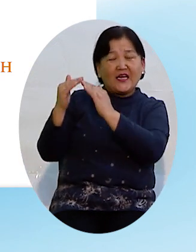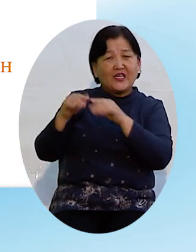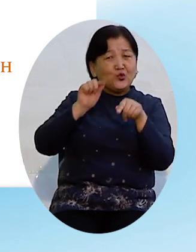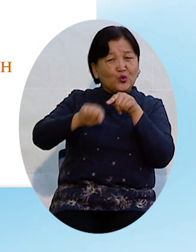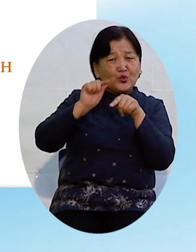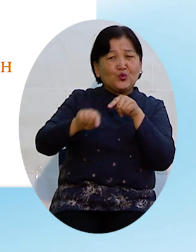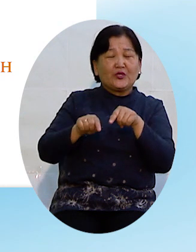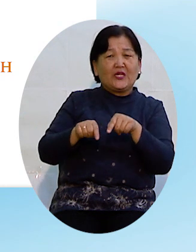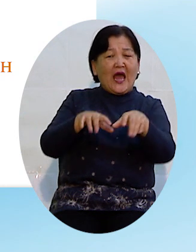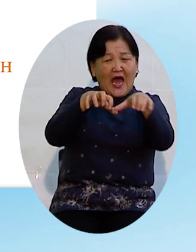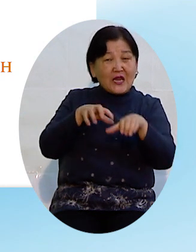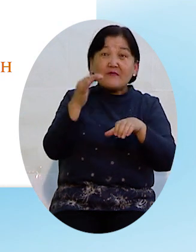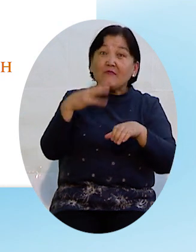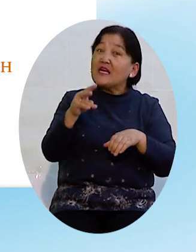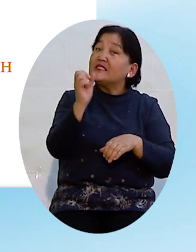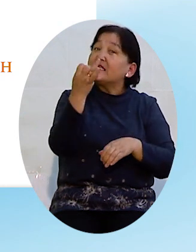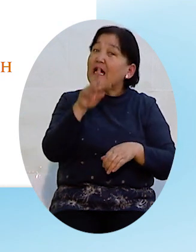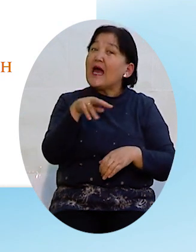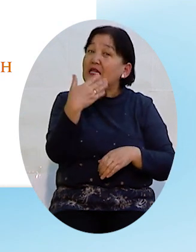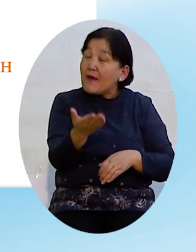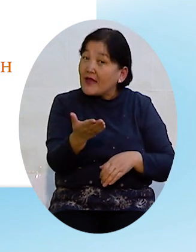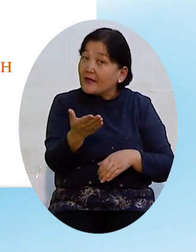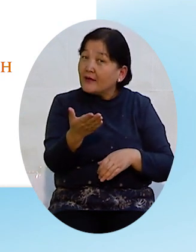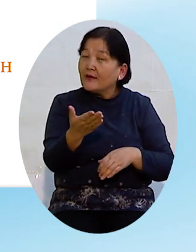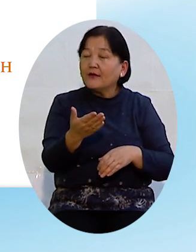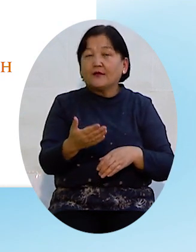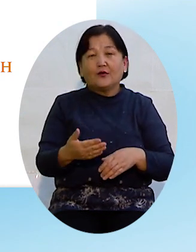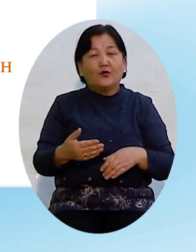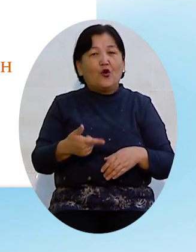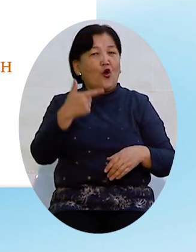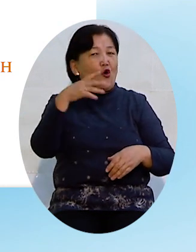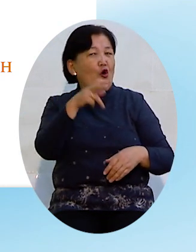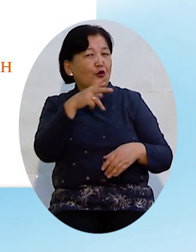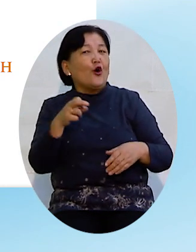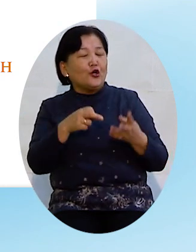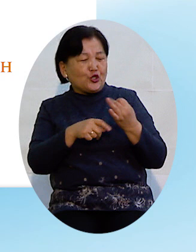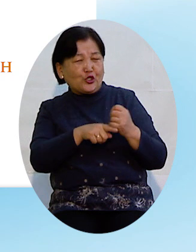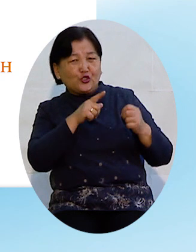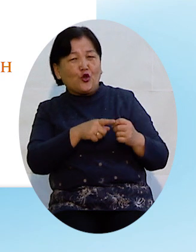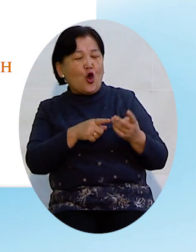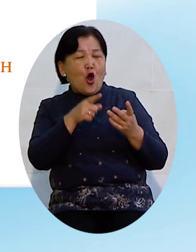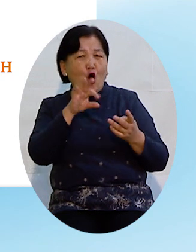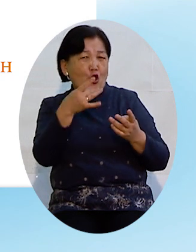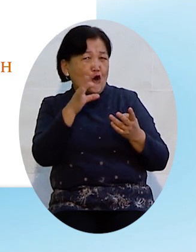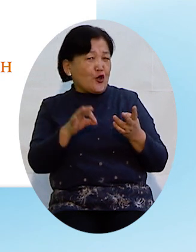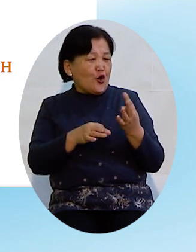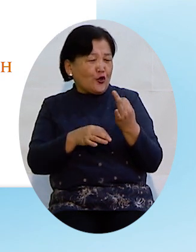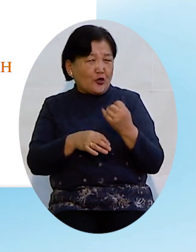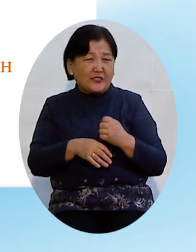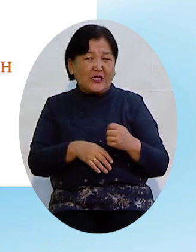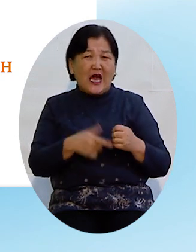сүрдэл харамлж байсан айлыг маань түрүү бид нар голоо цогсон, хорглоо тоосон, гар